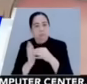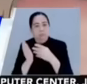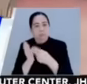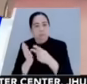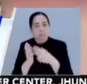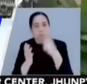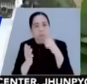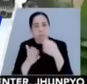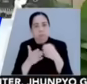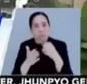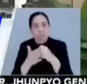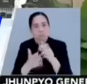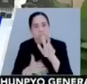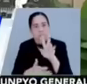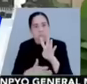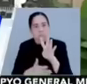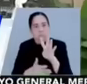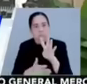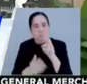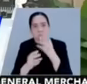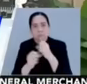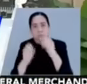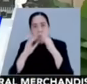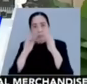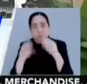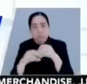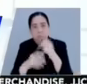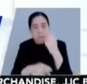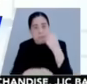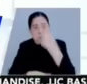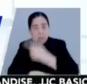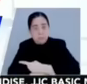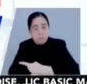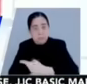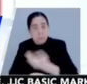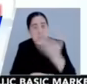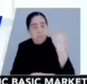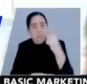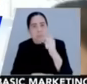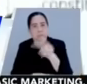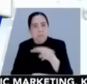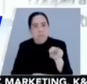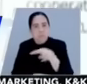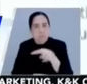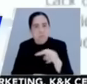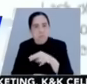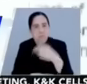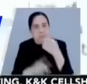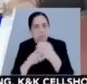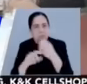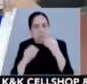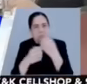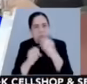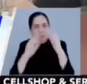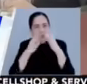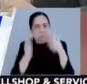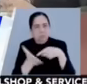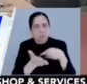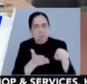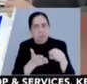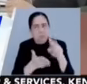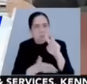ng 34 na safe houses sa loob ng 11 araw noong 2022. Ang kada safe house, binayaran mula